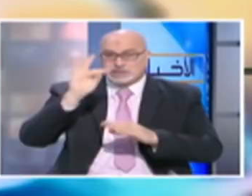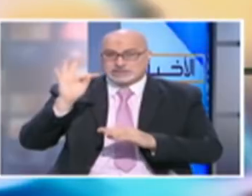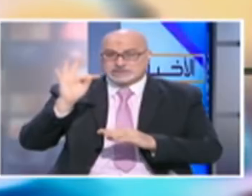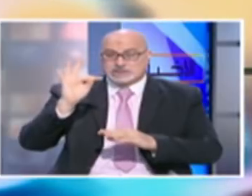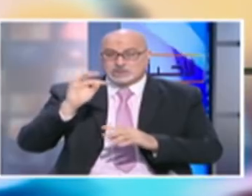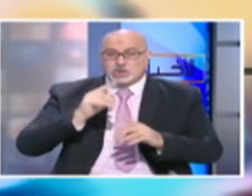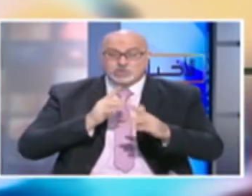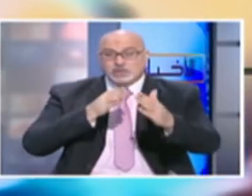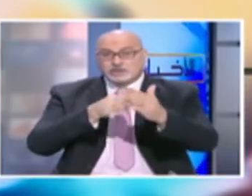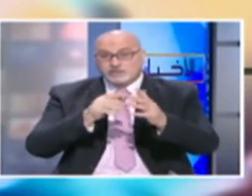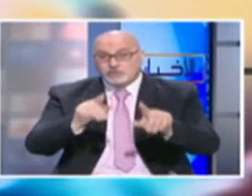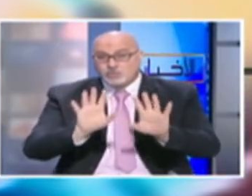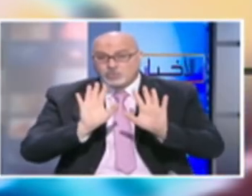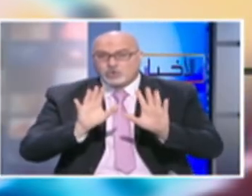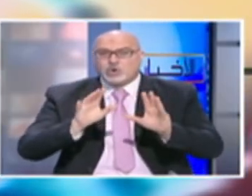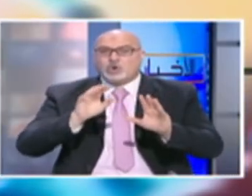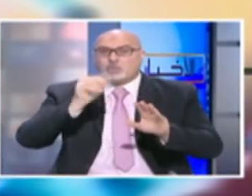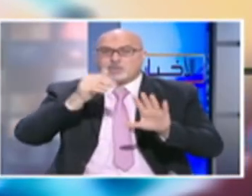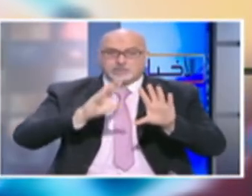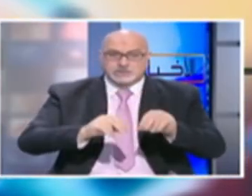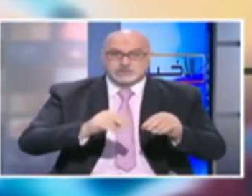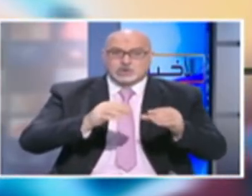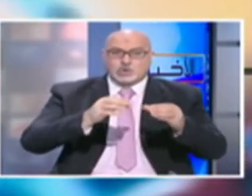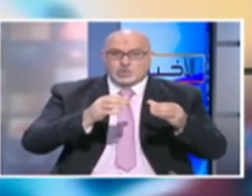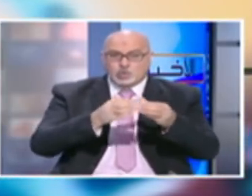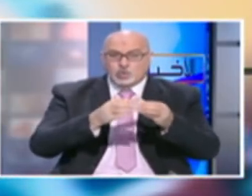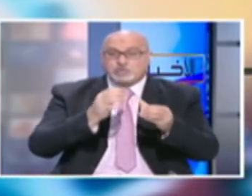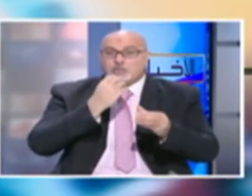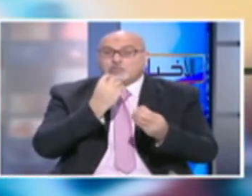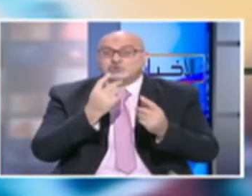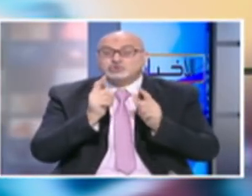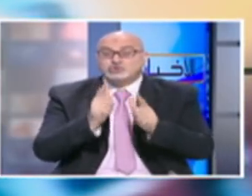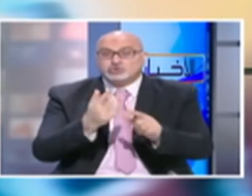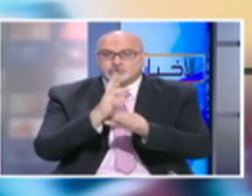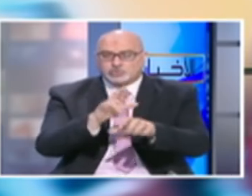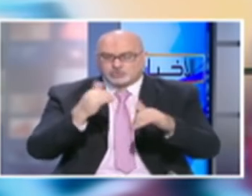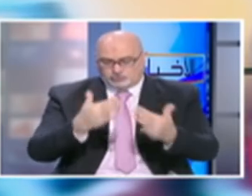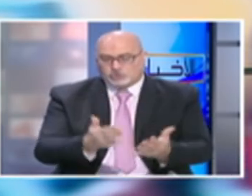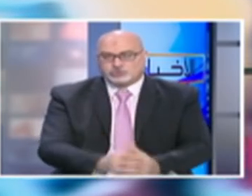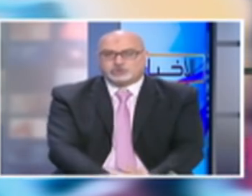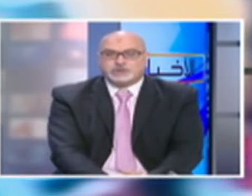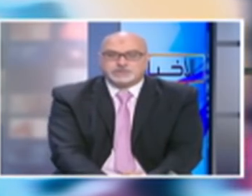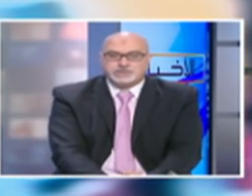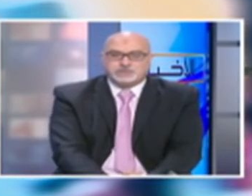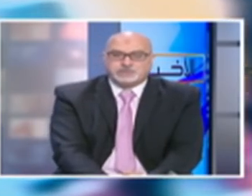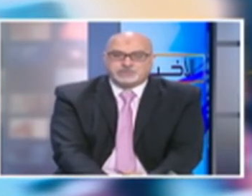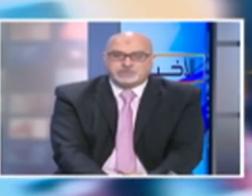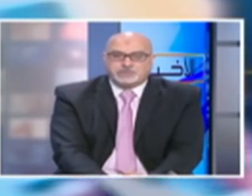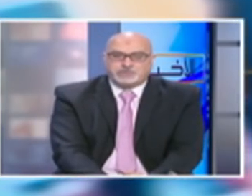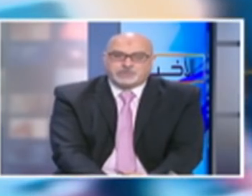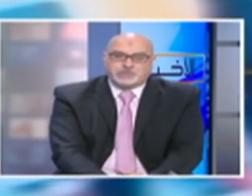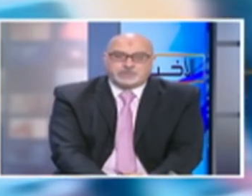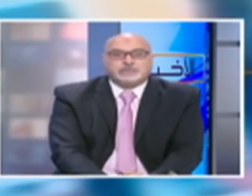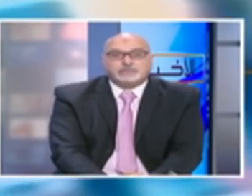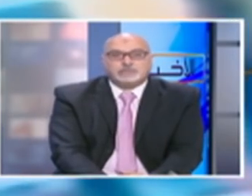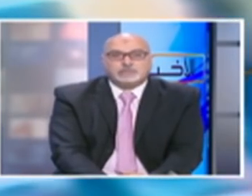على صدارة ترتيب المجموعة، فحظ موفق لممثل الجزائر في هذه المنافسة.